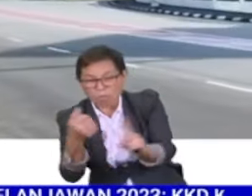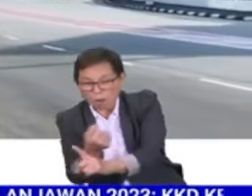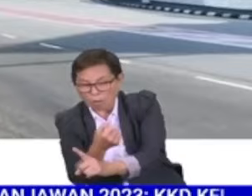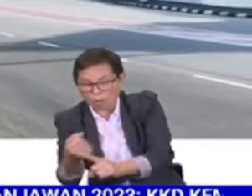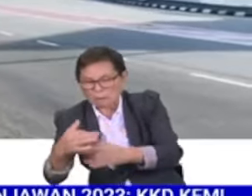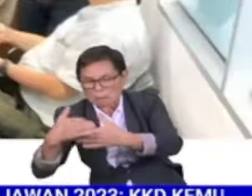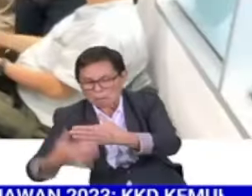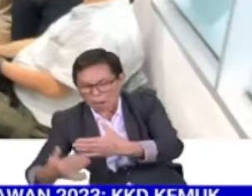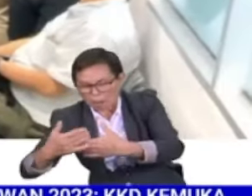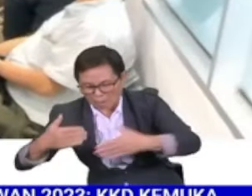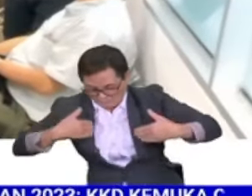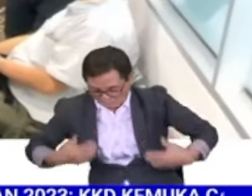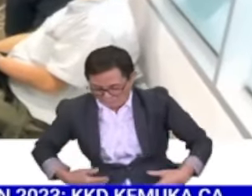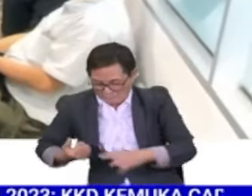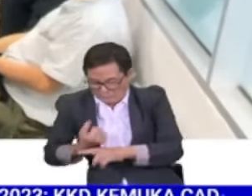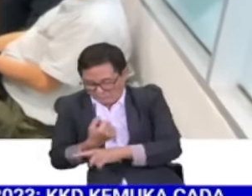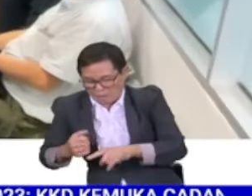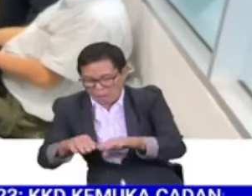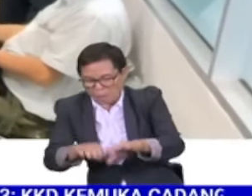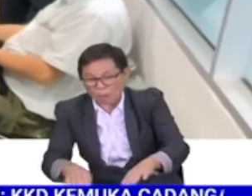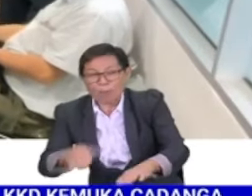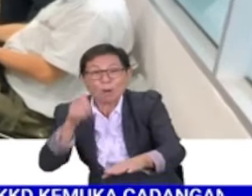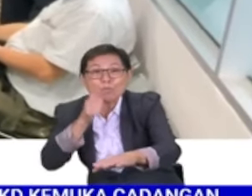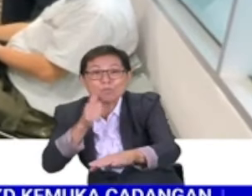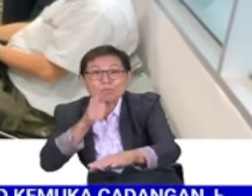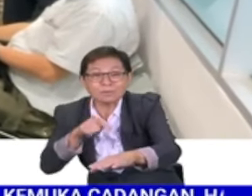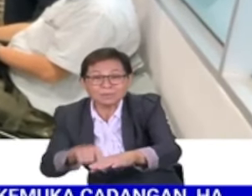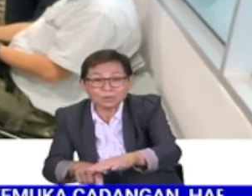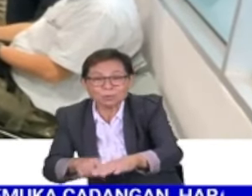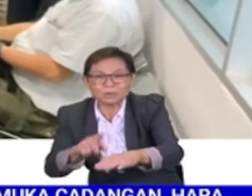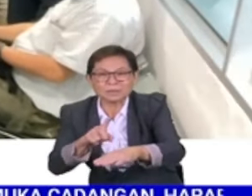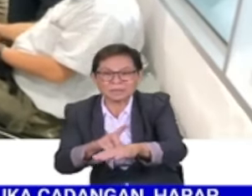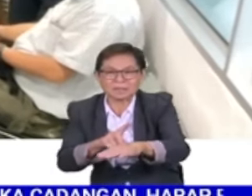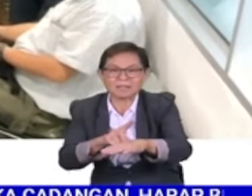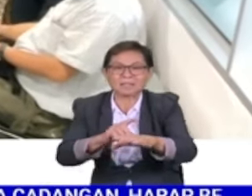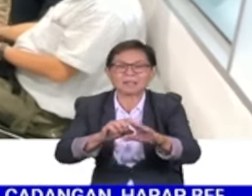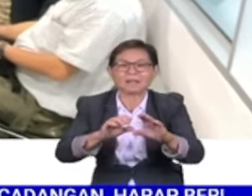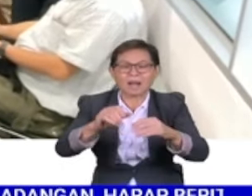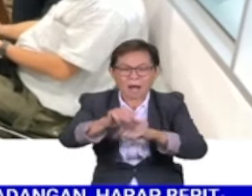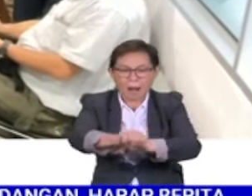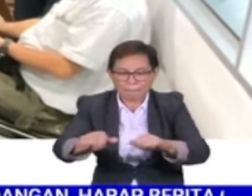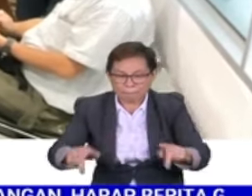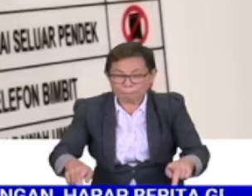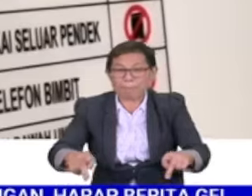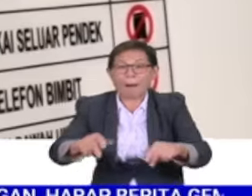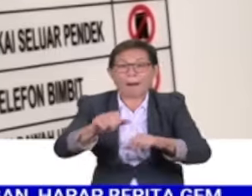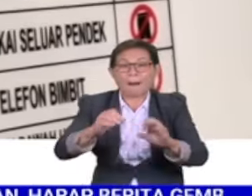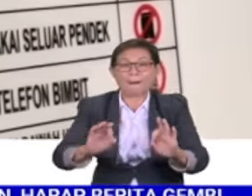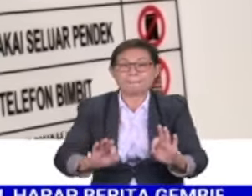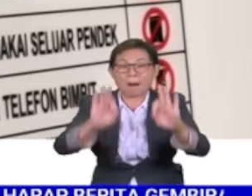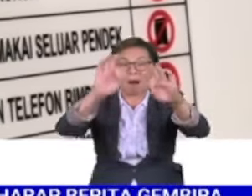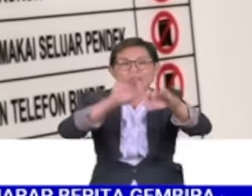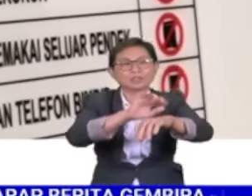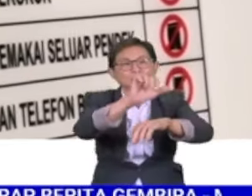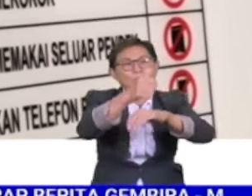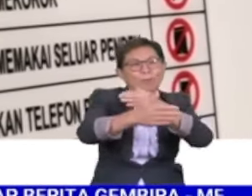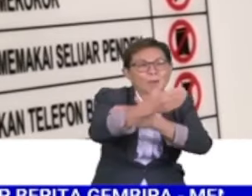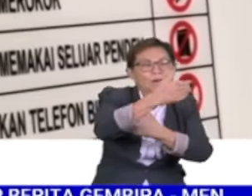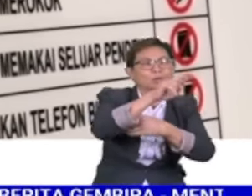menyebabkan kecederaan fizikal terhadap kanak-kanak perempuan tersebut di Cherry Apartment sekitar pukul 1 pagi pada